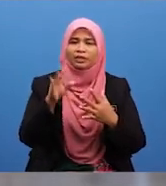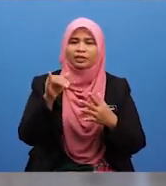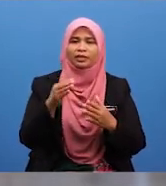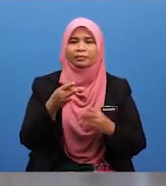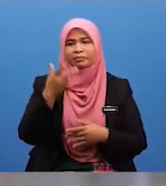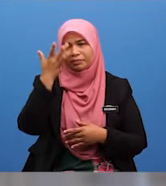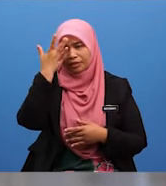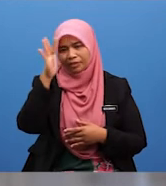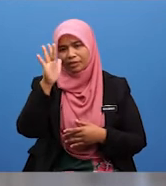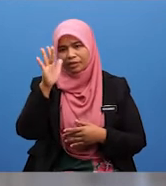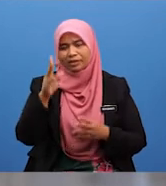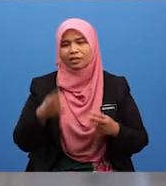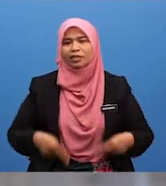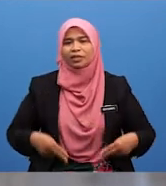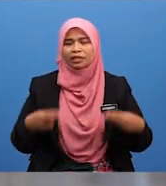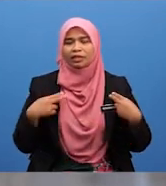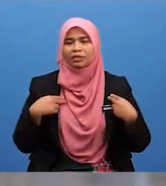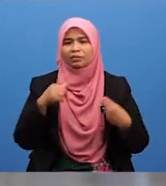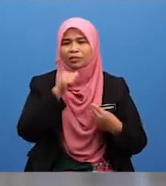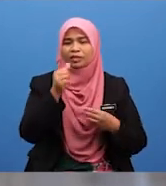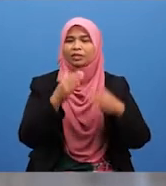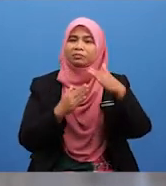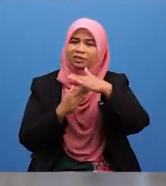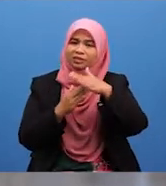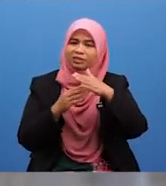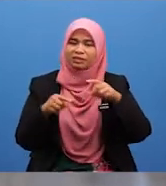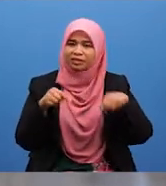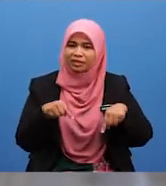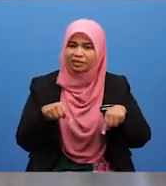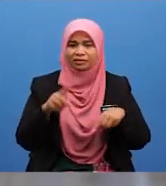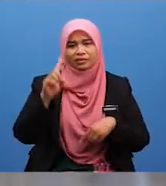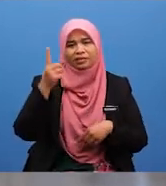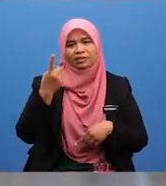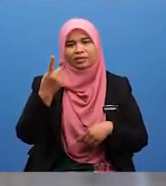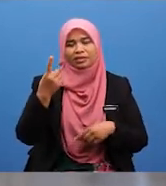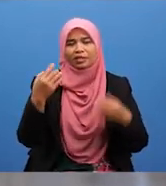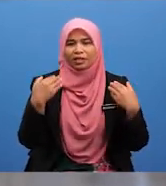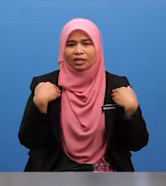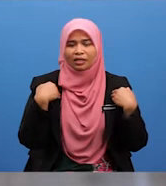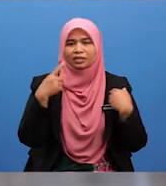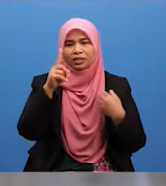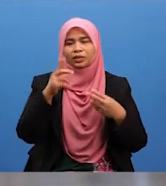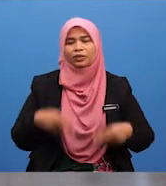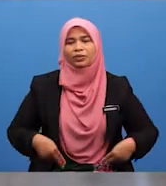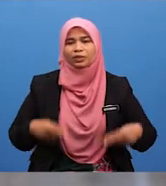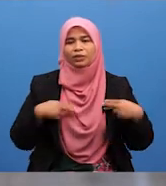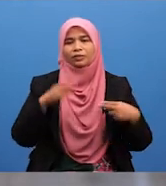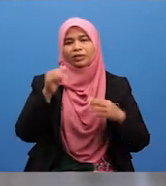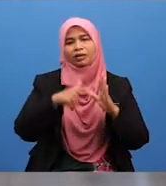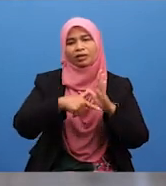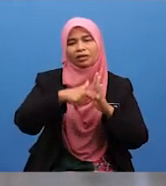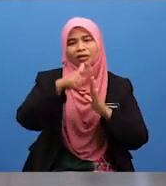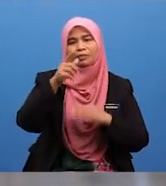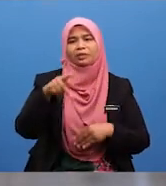yang bijak. Kehidupan kita bukan terhenti di sini sahaja. Ada satu kehidupan yang lebih